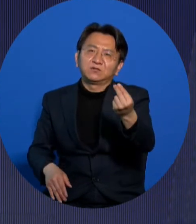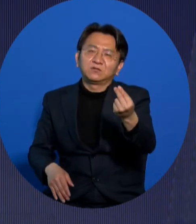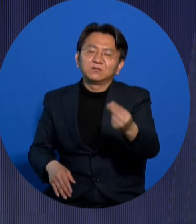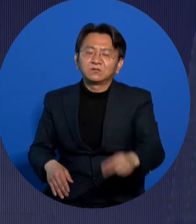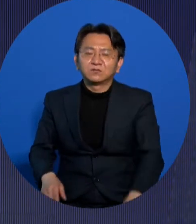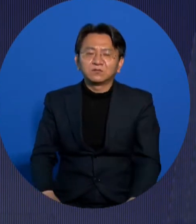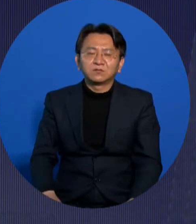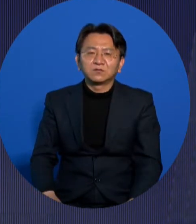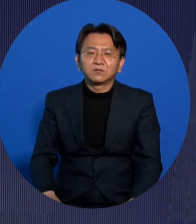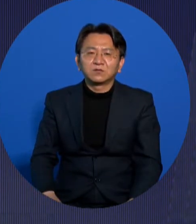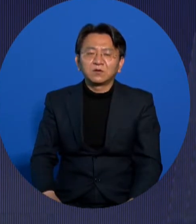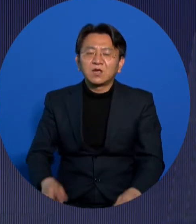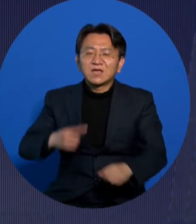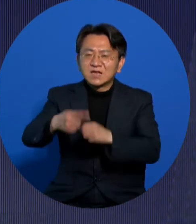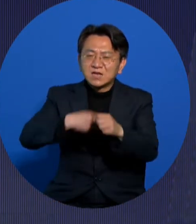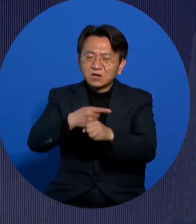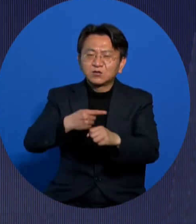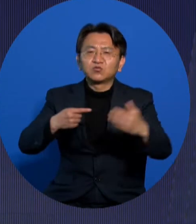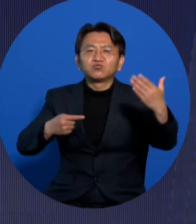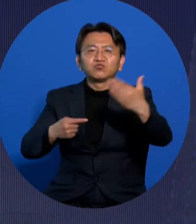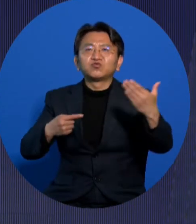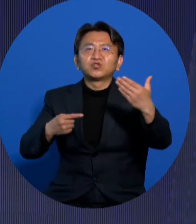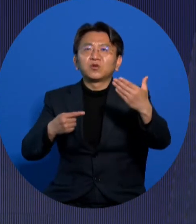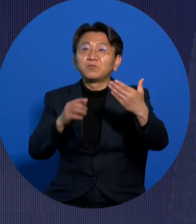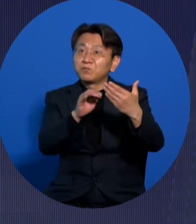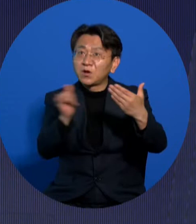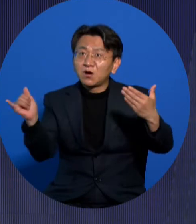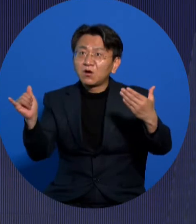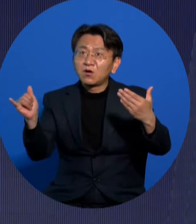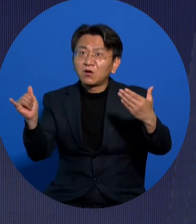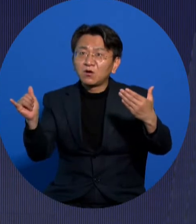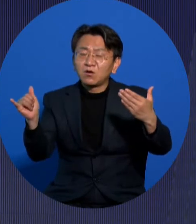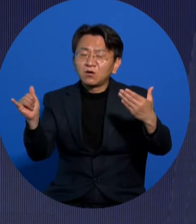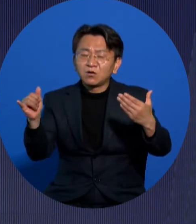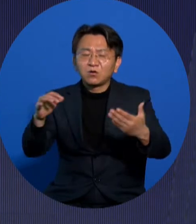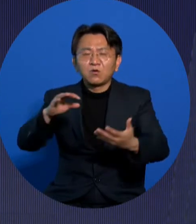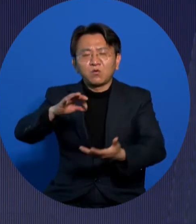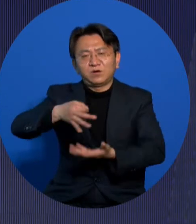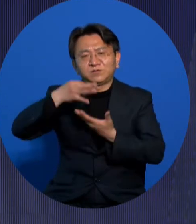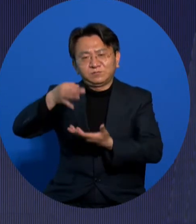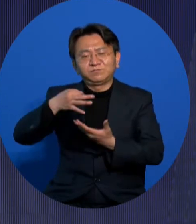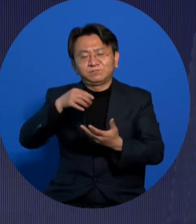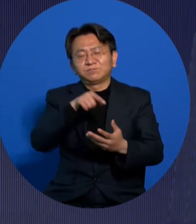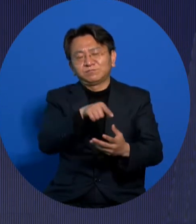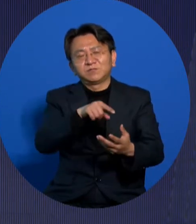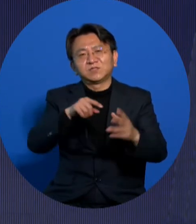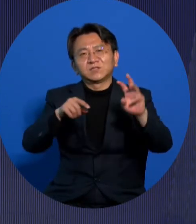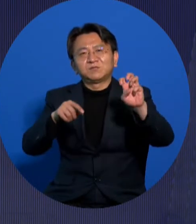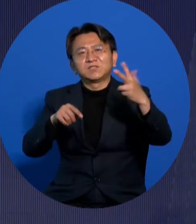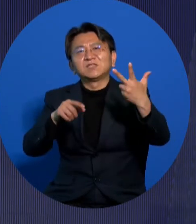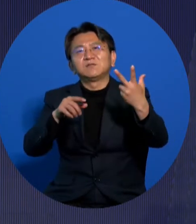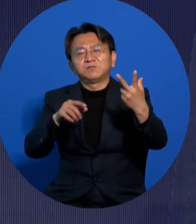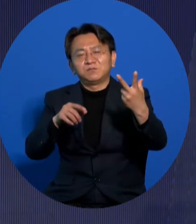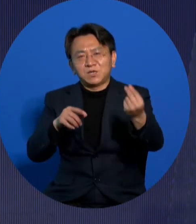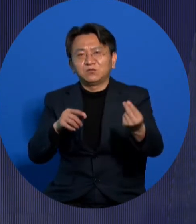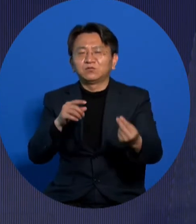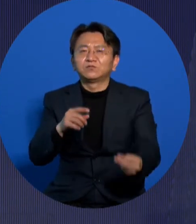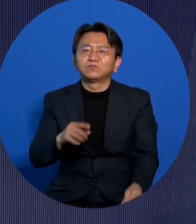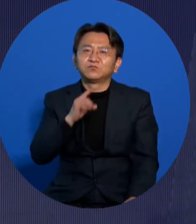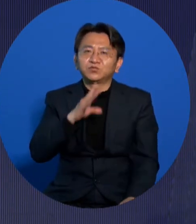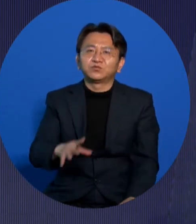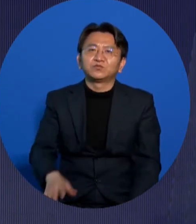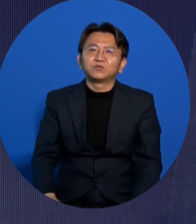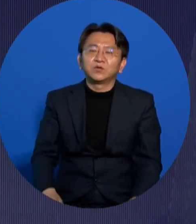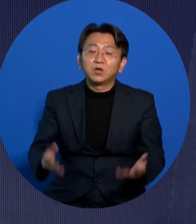매년 9천여 명의 장애인이 이를 임금으로 받고 있는 실정입니다. 저는 앞으로 노동시장